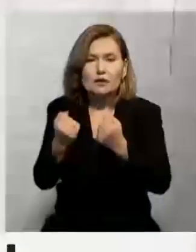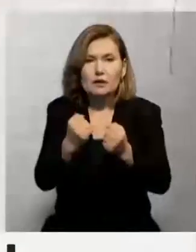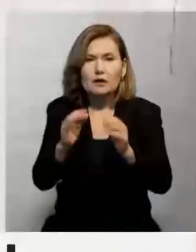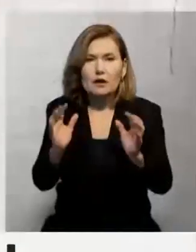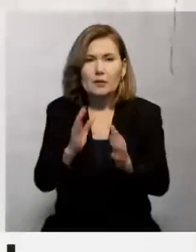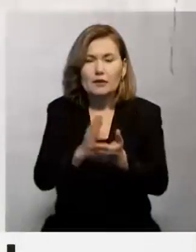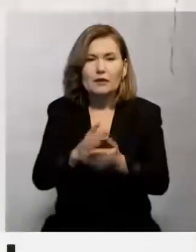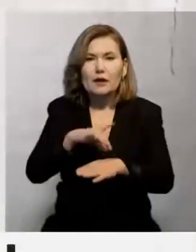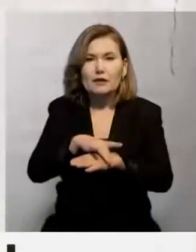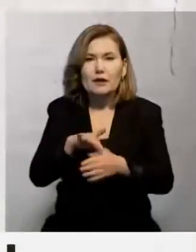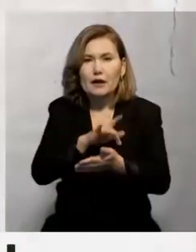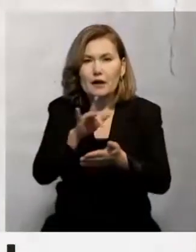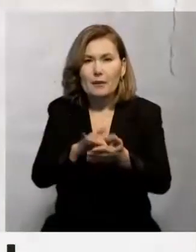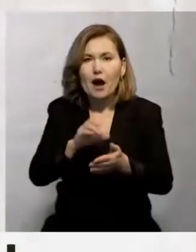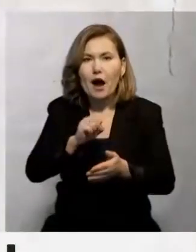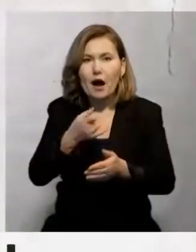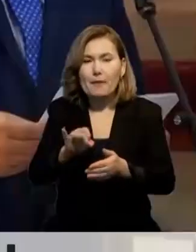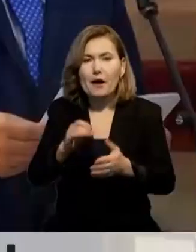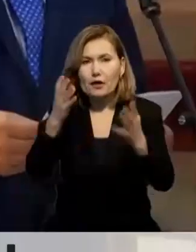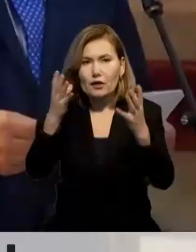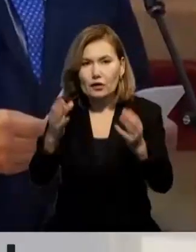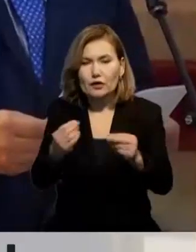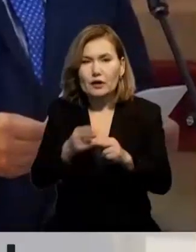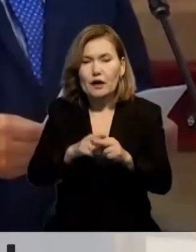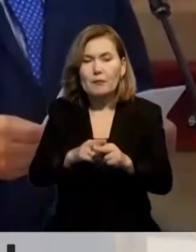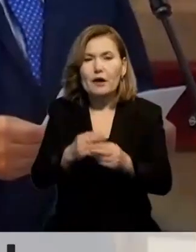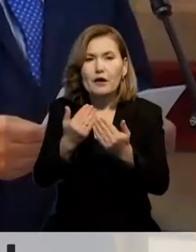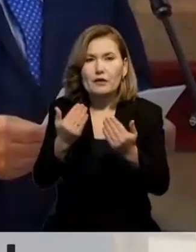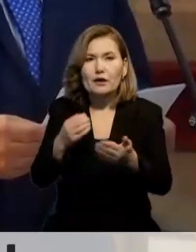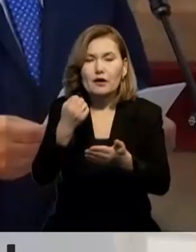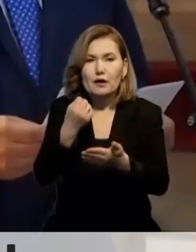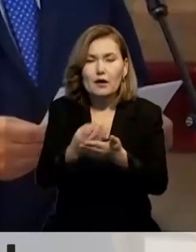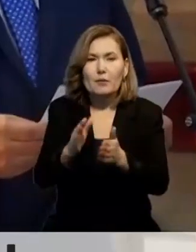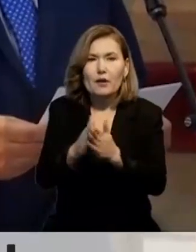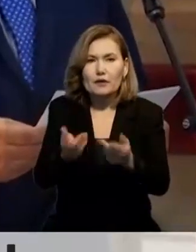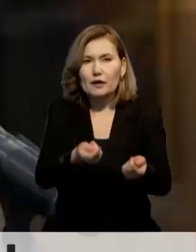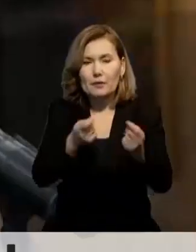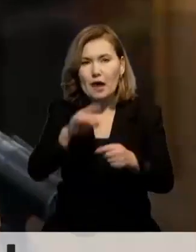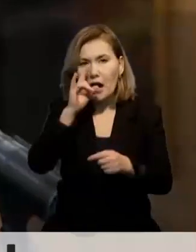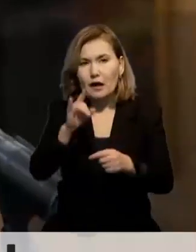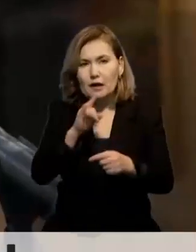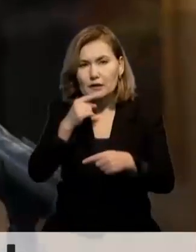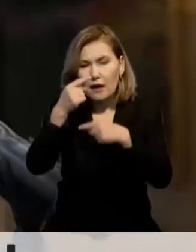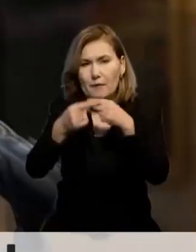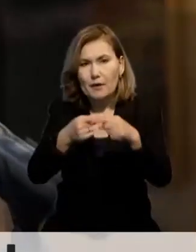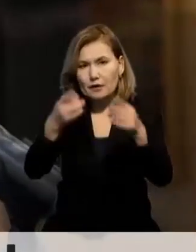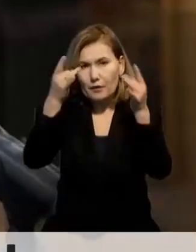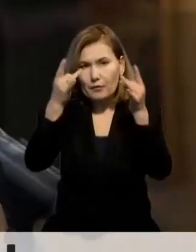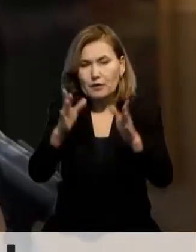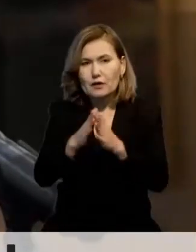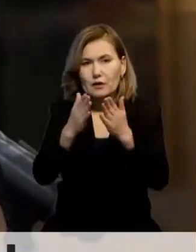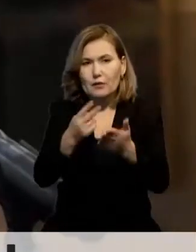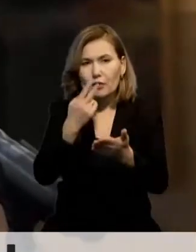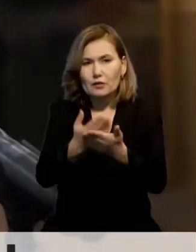келеді. Ташкенттегі Абай күндеріне ақынның туған өлкесінен құнды жәдігерлер жеткізілді. Қазақтың салт-дәстүрі мен мәдени мұрасы таныстырылды.